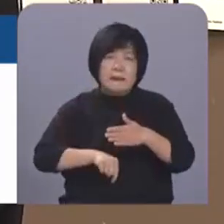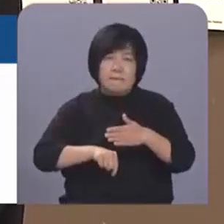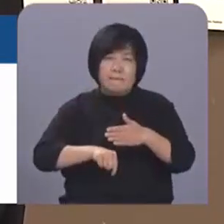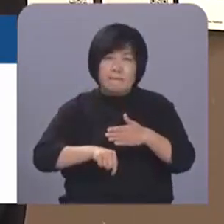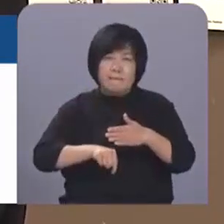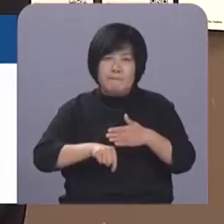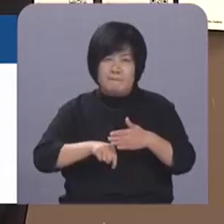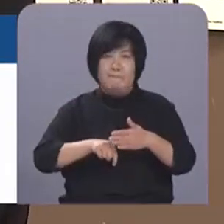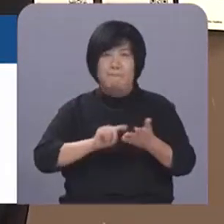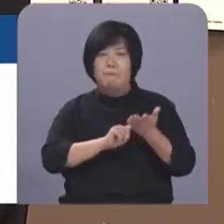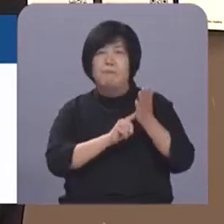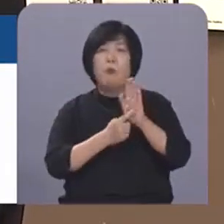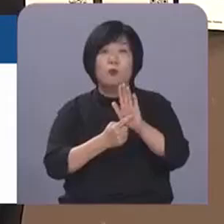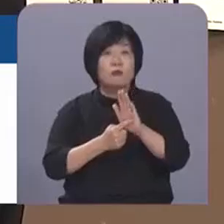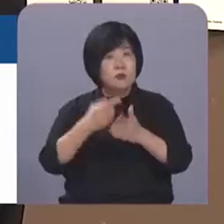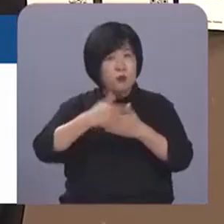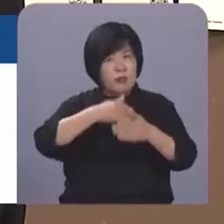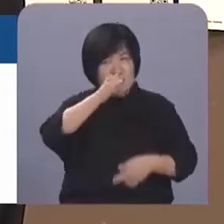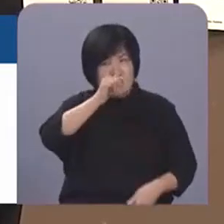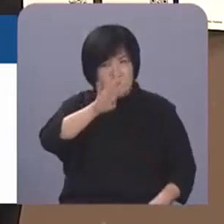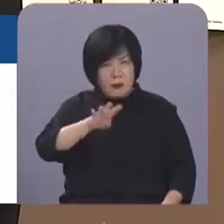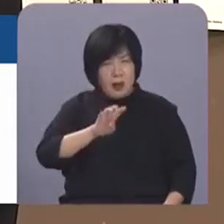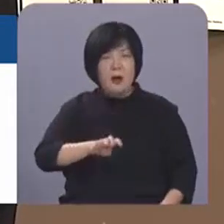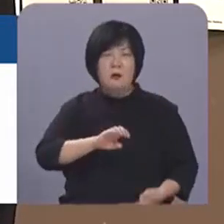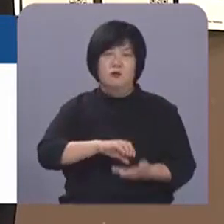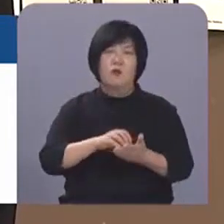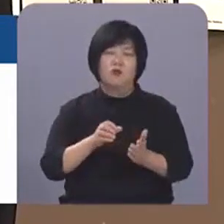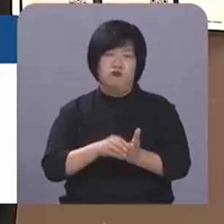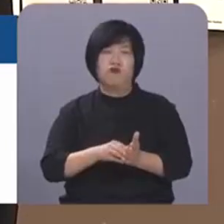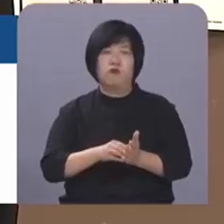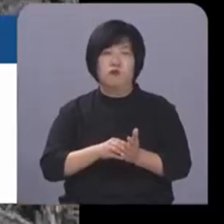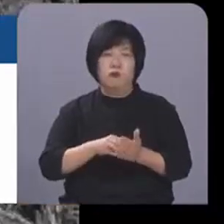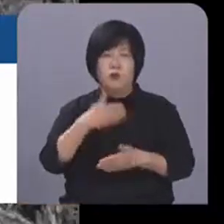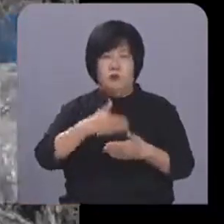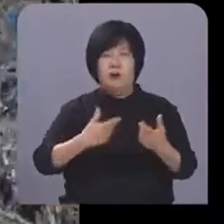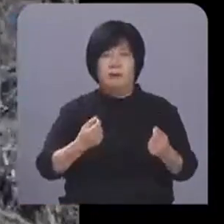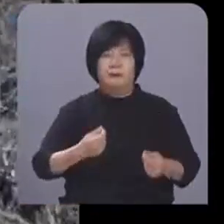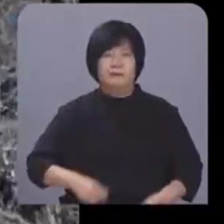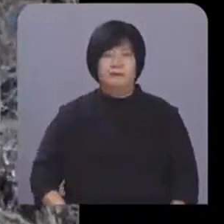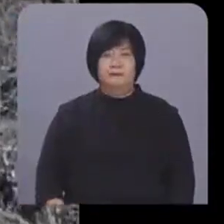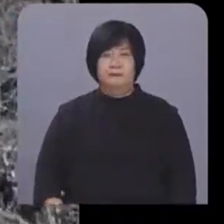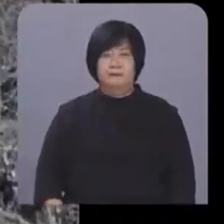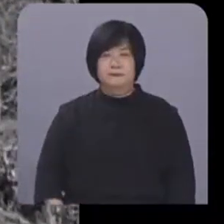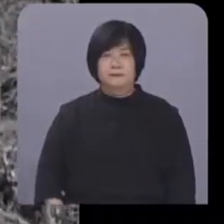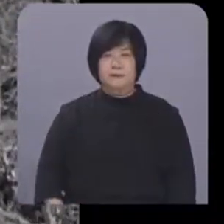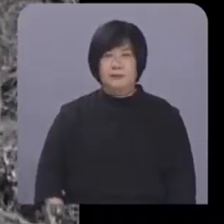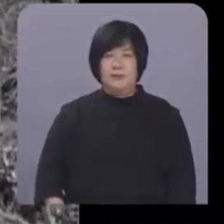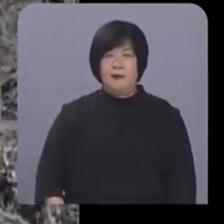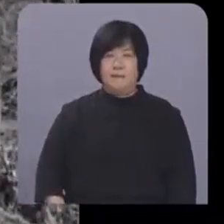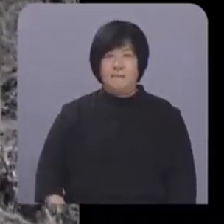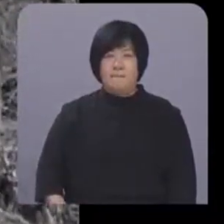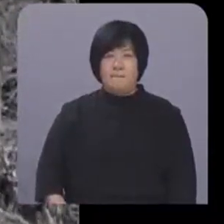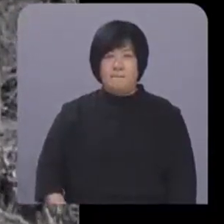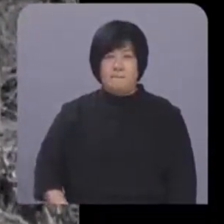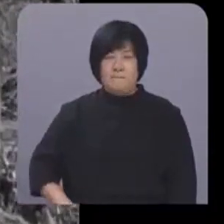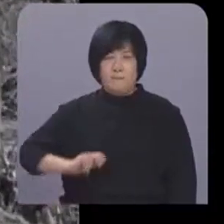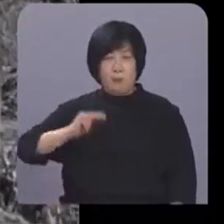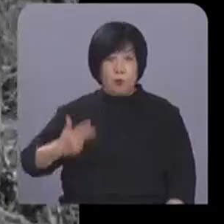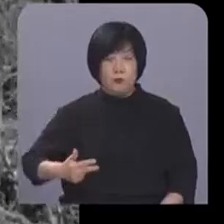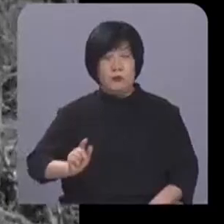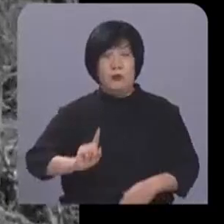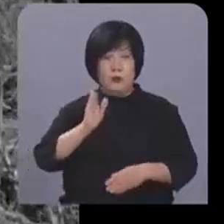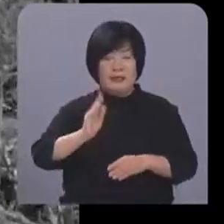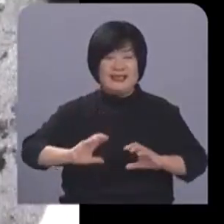영화가 있었나라는 생각을 하게 될 만큼 치열한 영화라고 말씀드릴 수 있겠습니다. 포르투갈을 넘어 이제 세계적